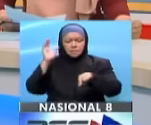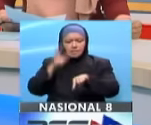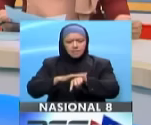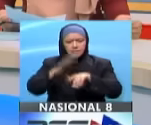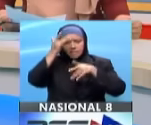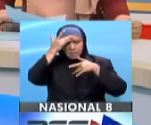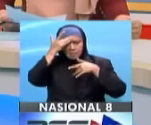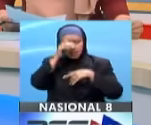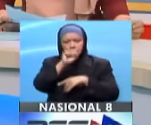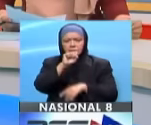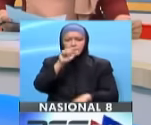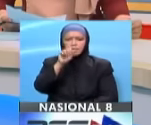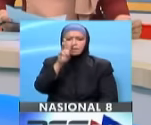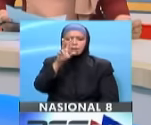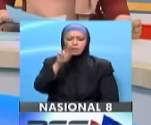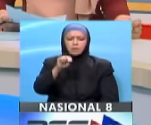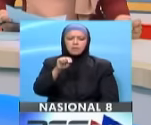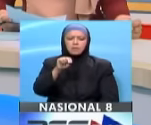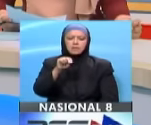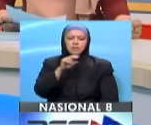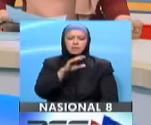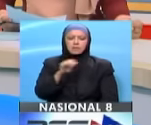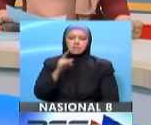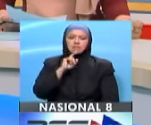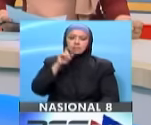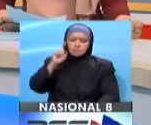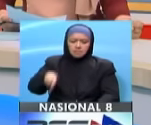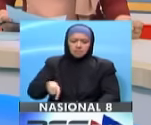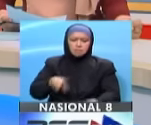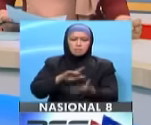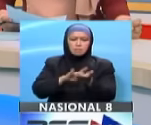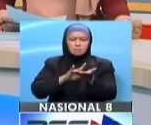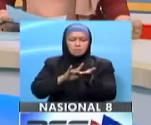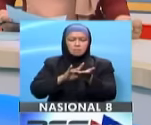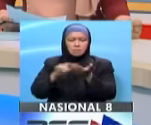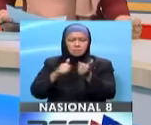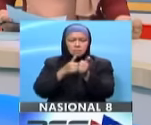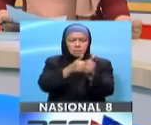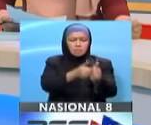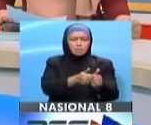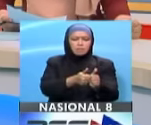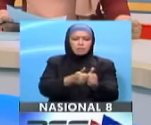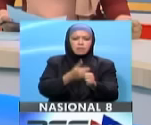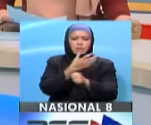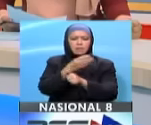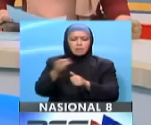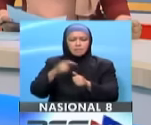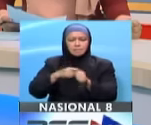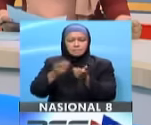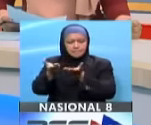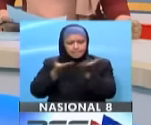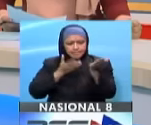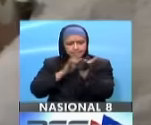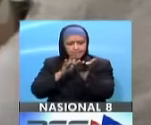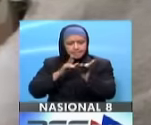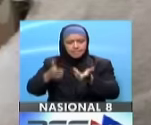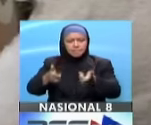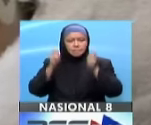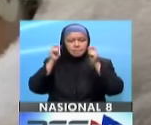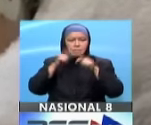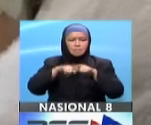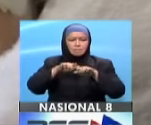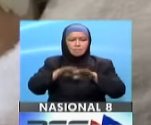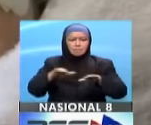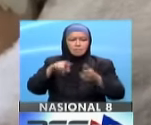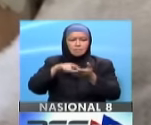yang lalu. Malah kanak-kanak itu memerlukan rawatan susulan penyakitnya dengan segera. Kanak-kanak malang ini anak